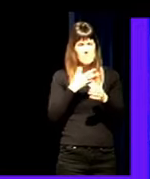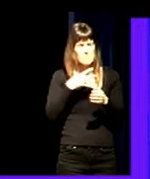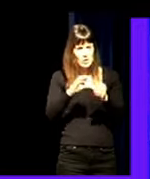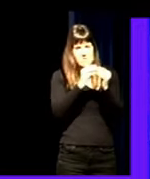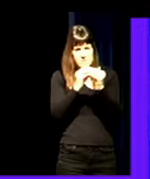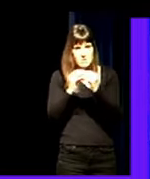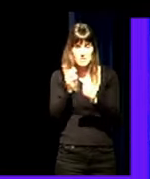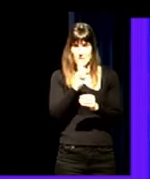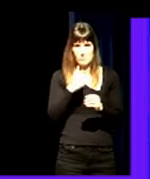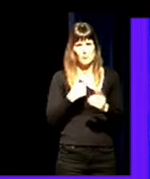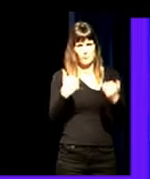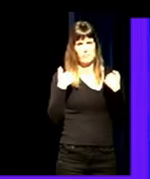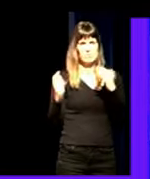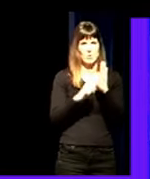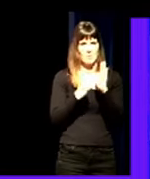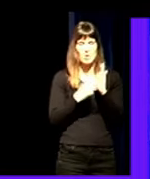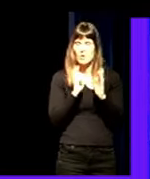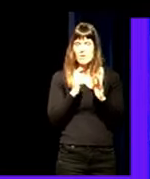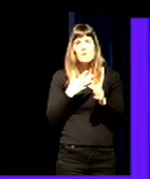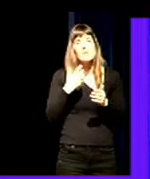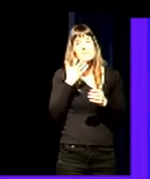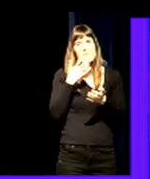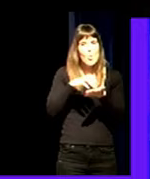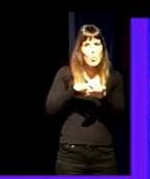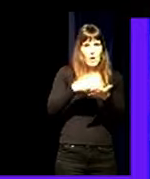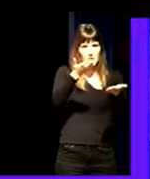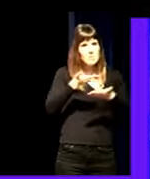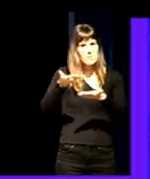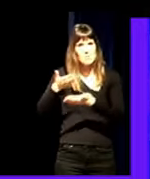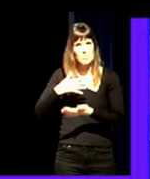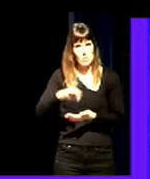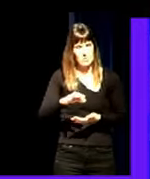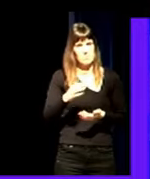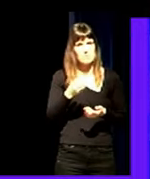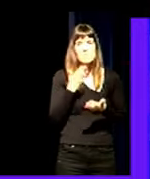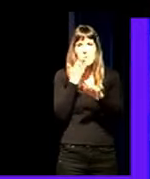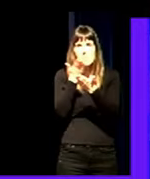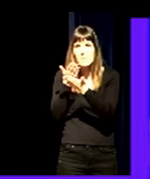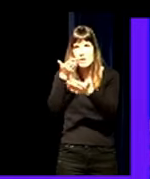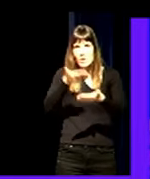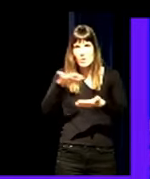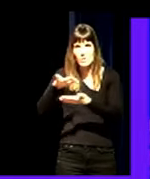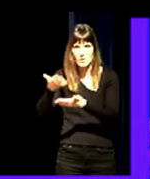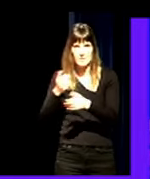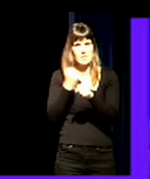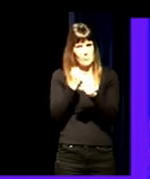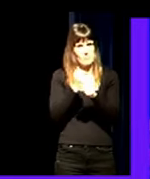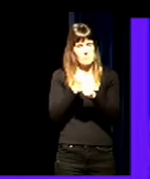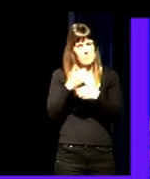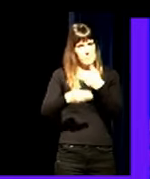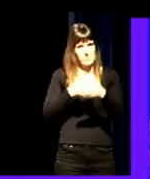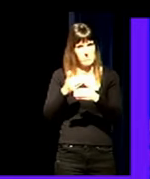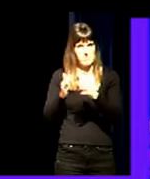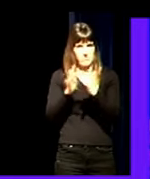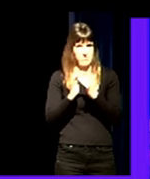eta laguntza eskatu dezakegu, eta hortarako baita ere gulan egiten dugu, eta zan egin behar dugu. Orduan, baita ere ezakit, badeko zue,